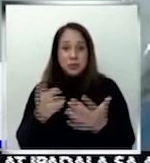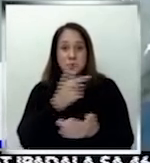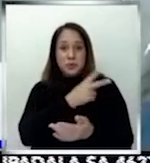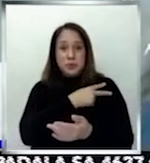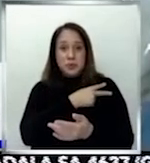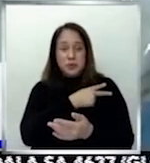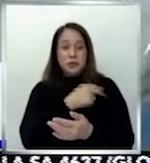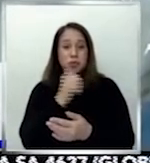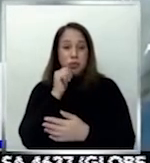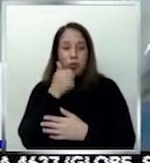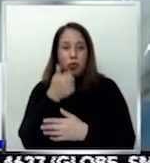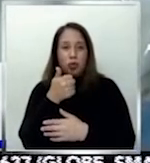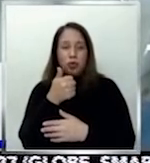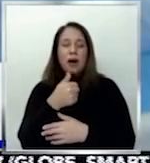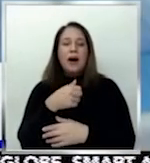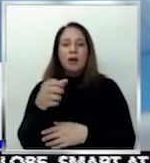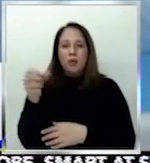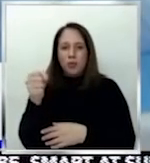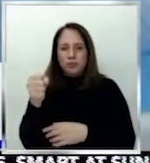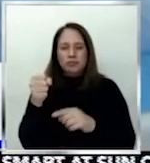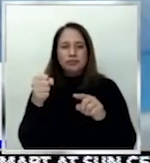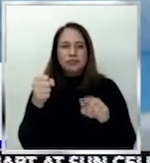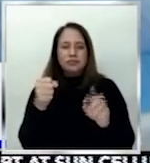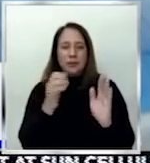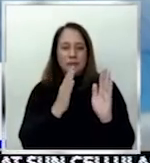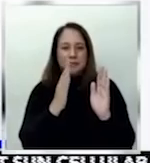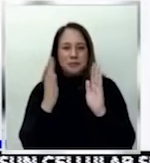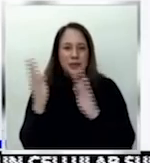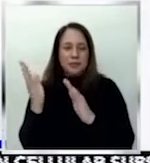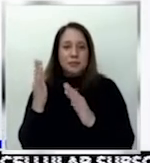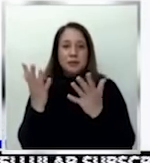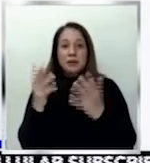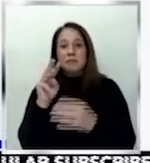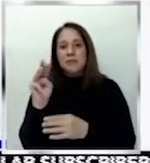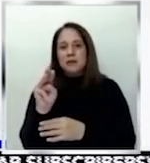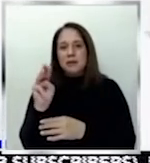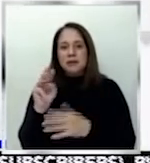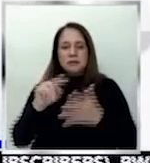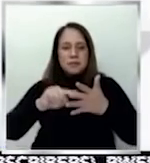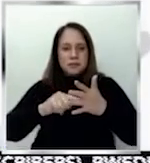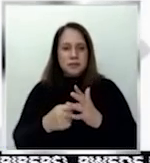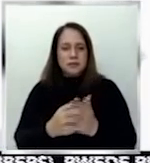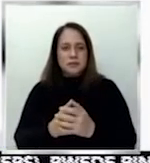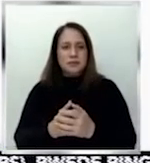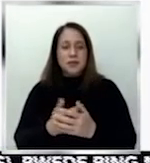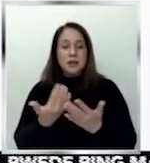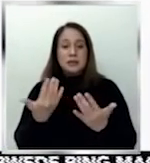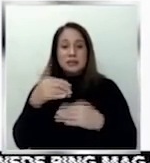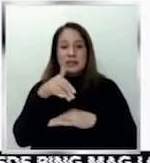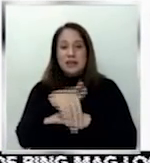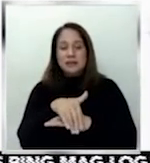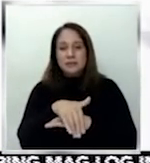bukas, ipagpapaliban muna at sa Lunes na masisimulan. From tonight to tomorrow night.